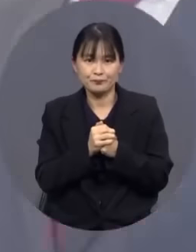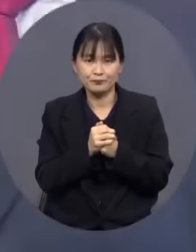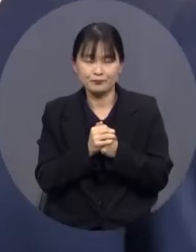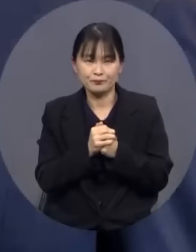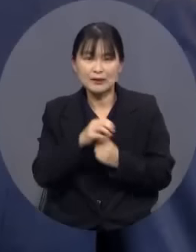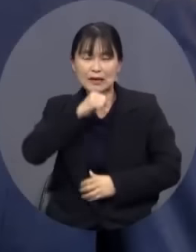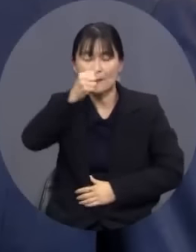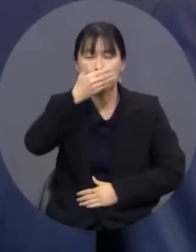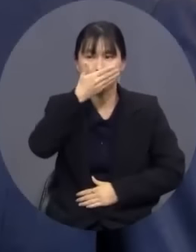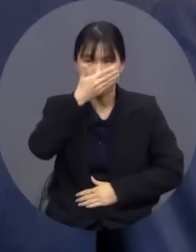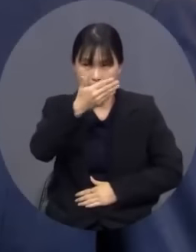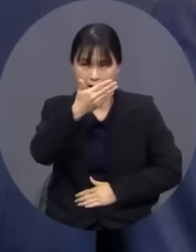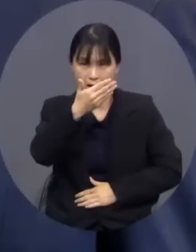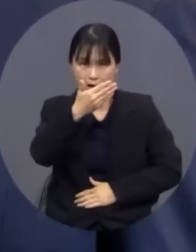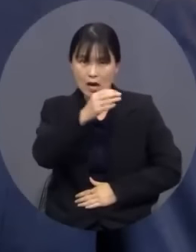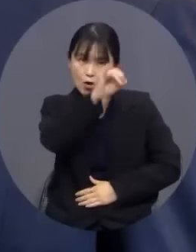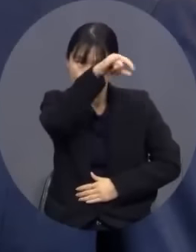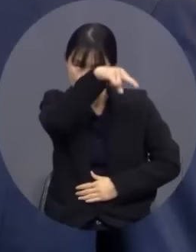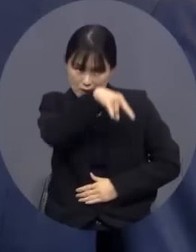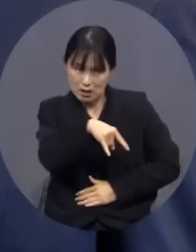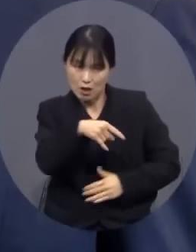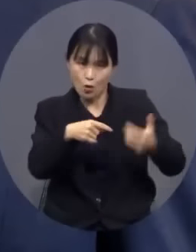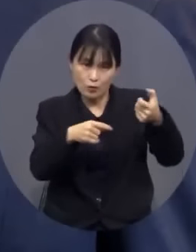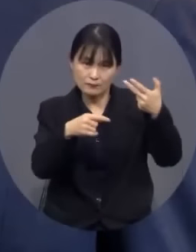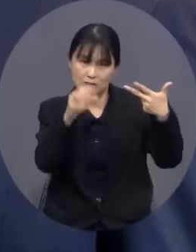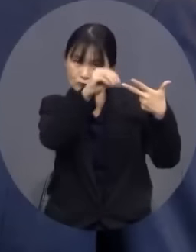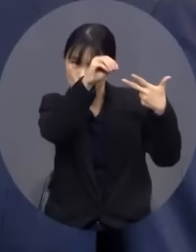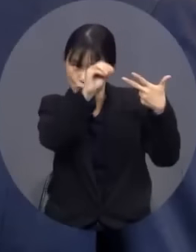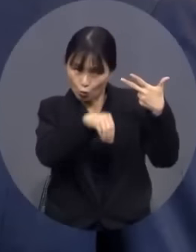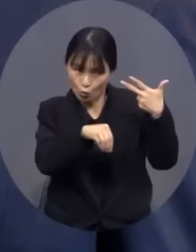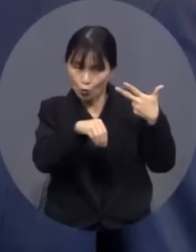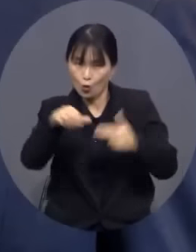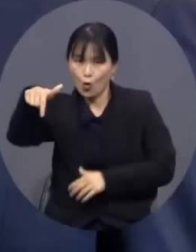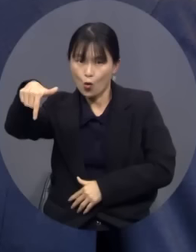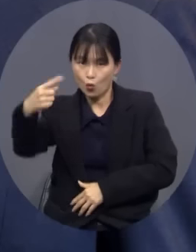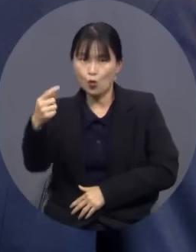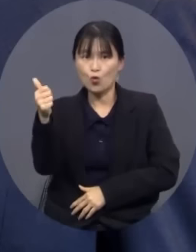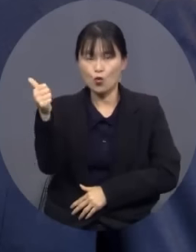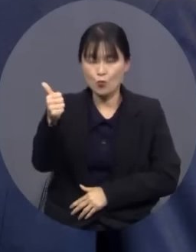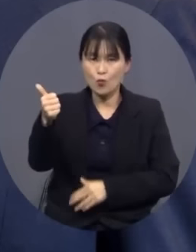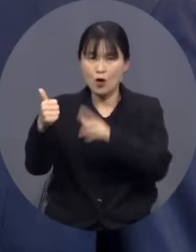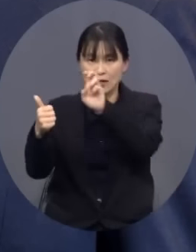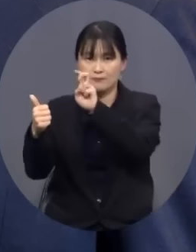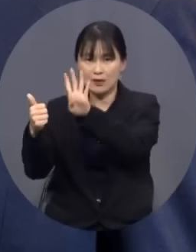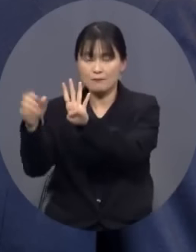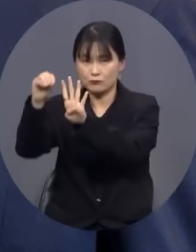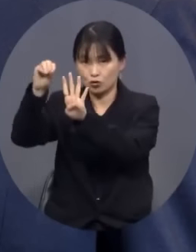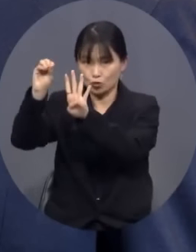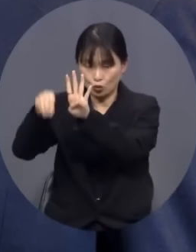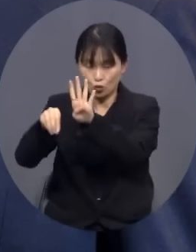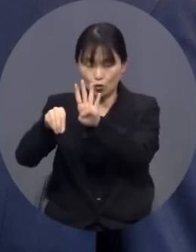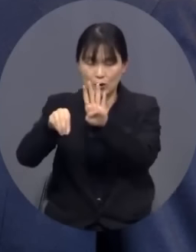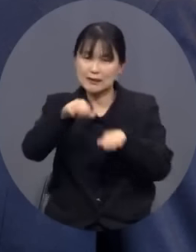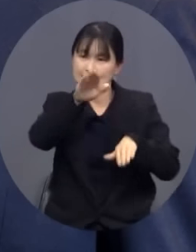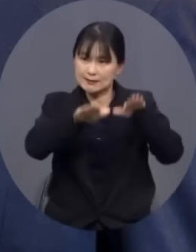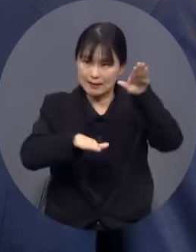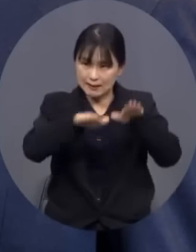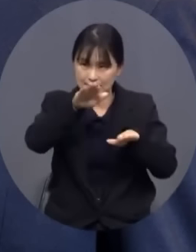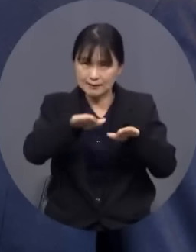당성 가능성에서는 위성곤 후보 57% 고기철 후보 24% 후보간의